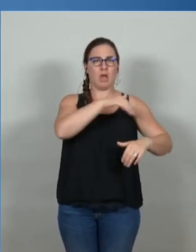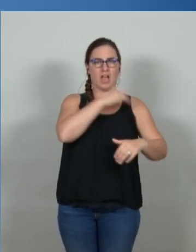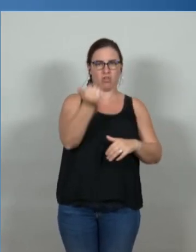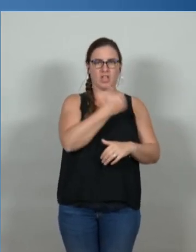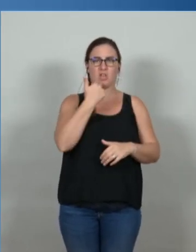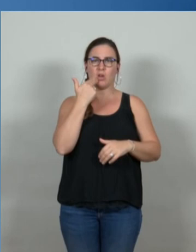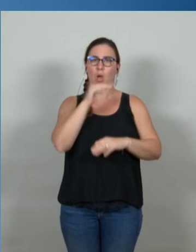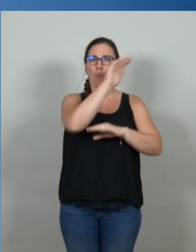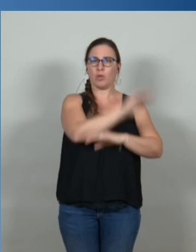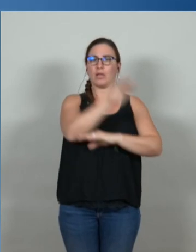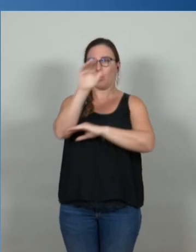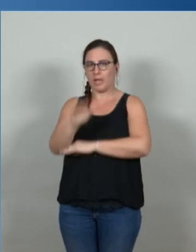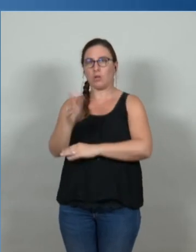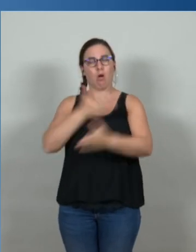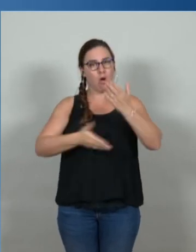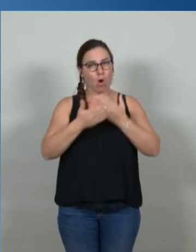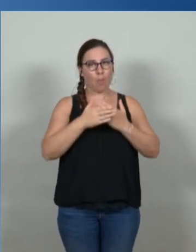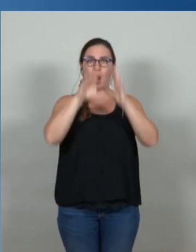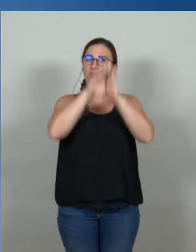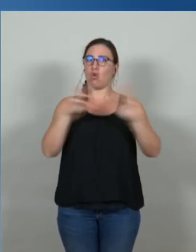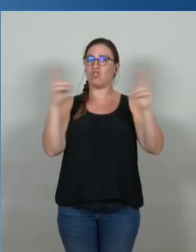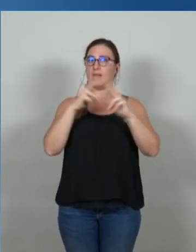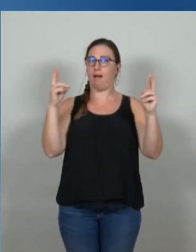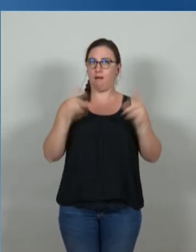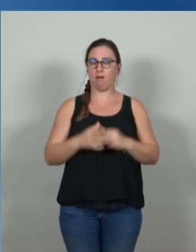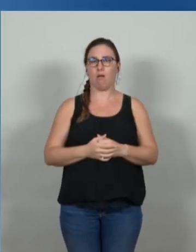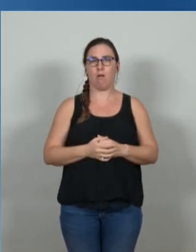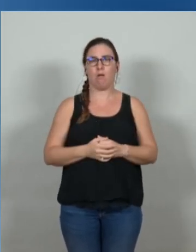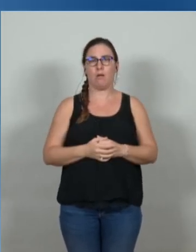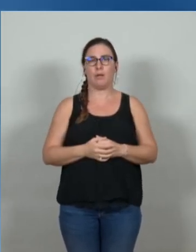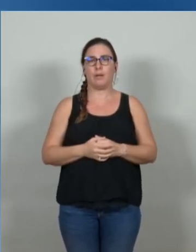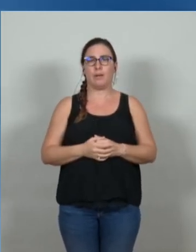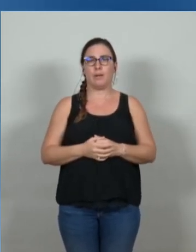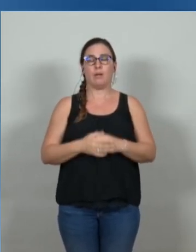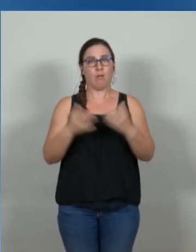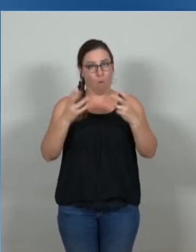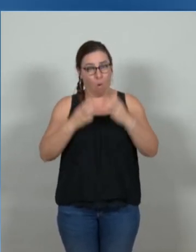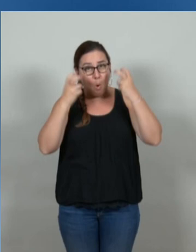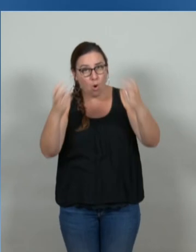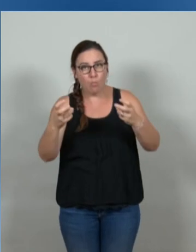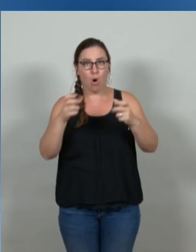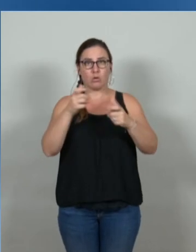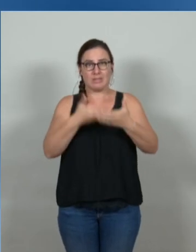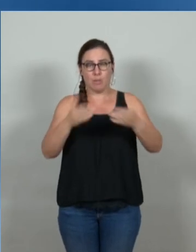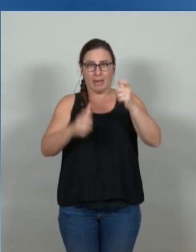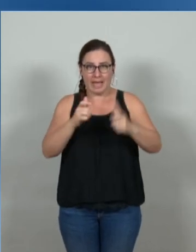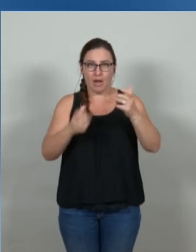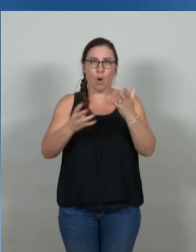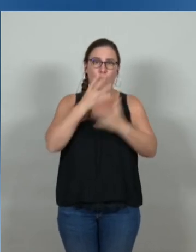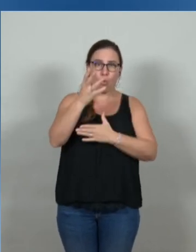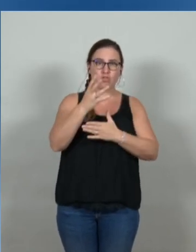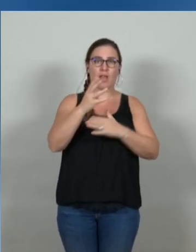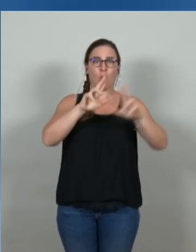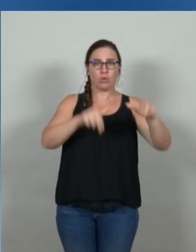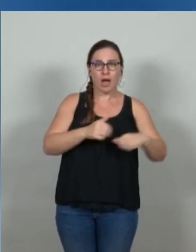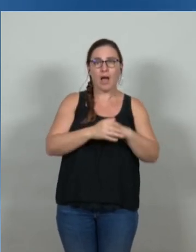usagers et usagers remplacés par un code général qui ont augmenté la précarité contre un projet facilitation